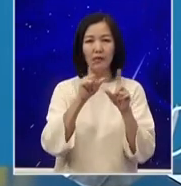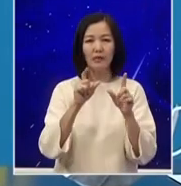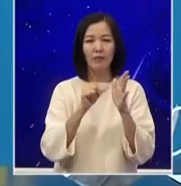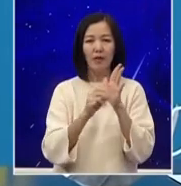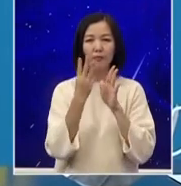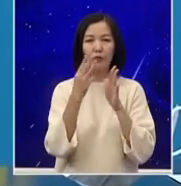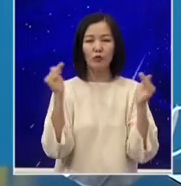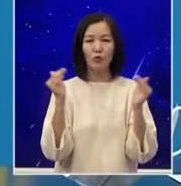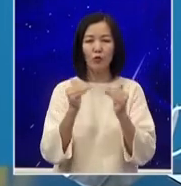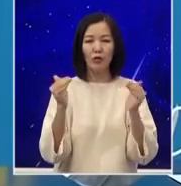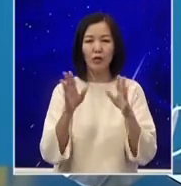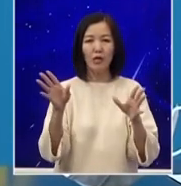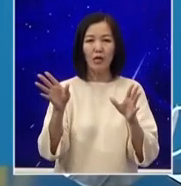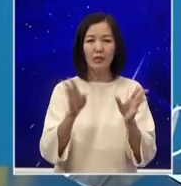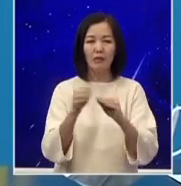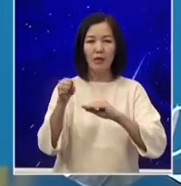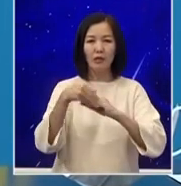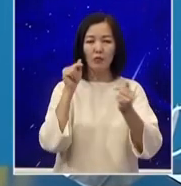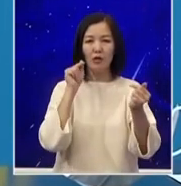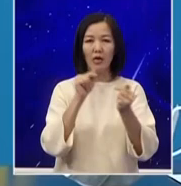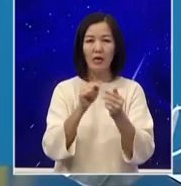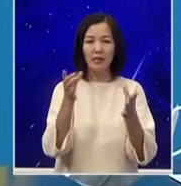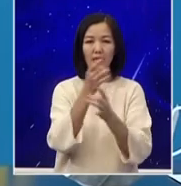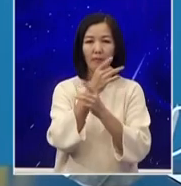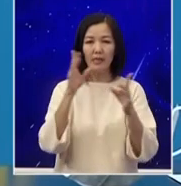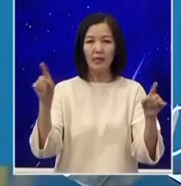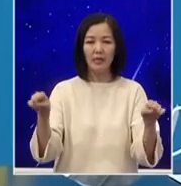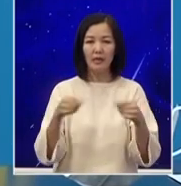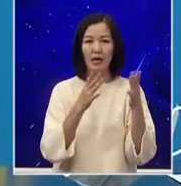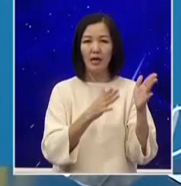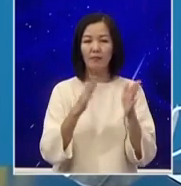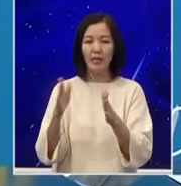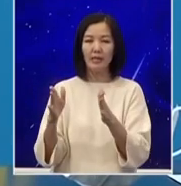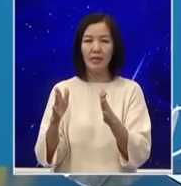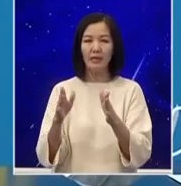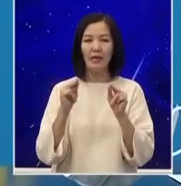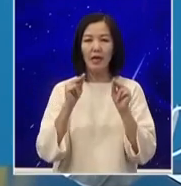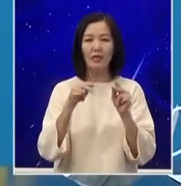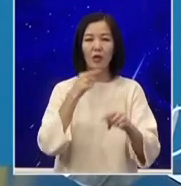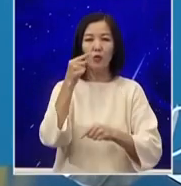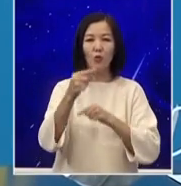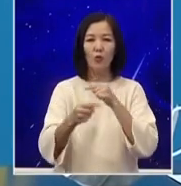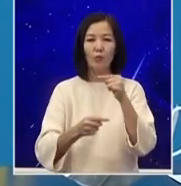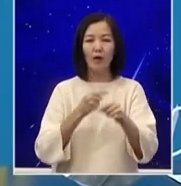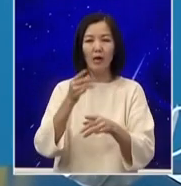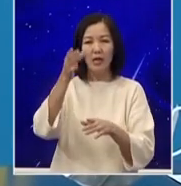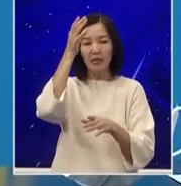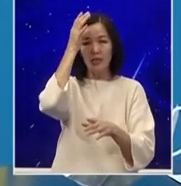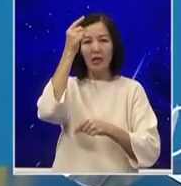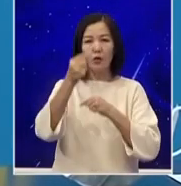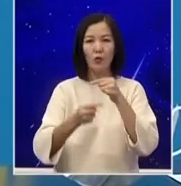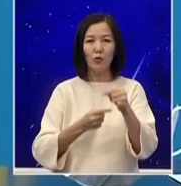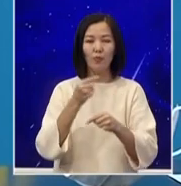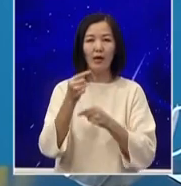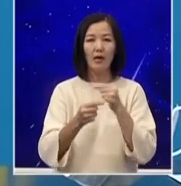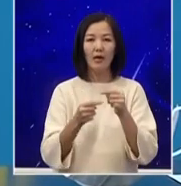колледжінде сыбайлас жемқорлыққа қарсы мәдениет қалыптастыратын адал ұрпақ, саналы